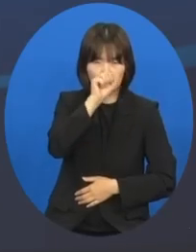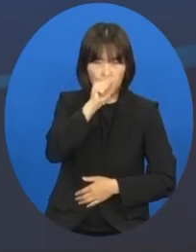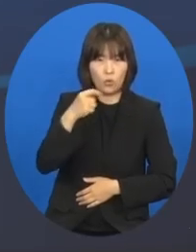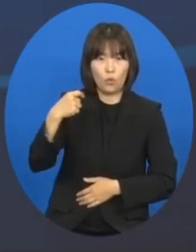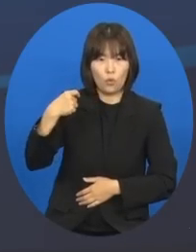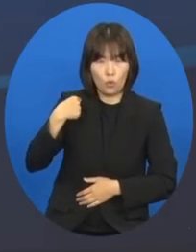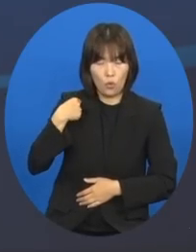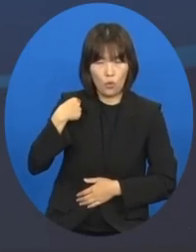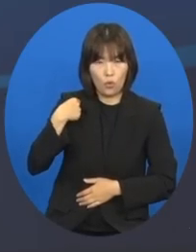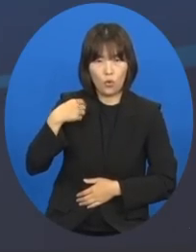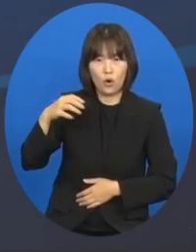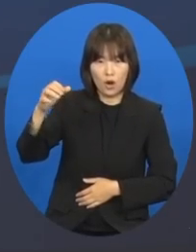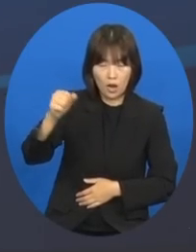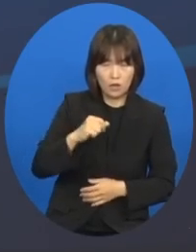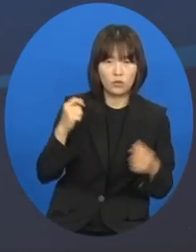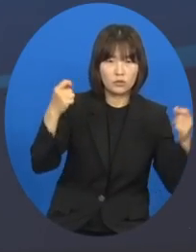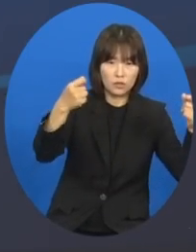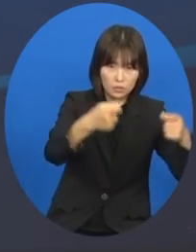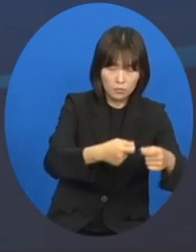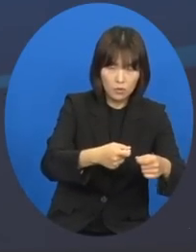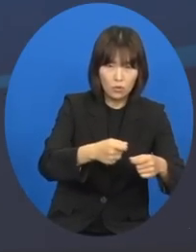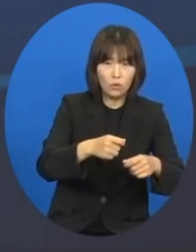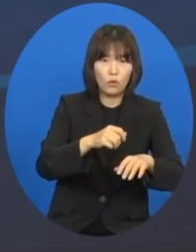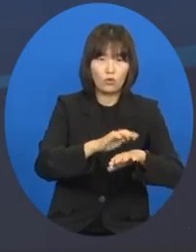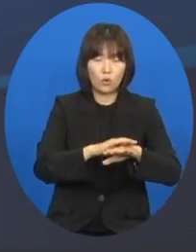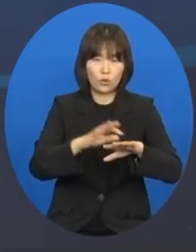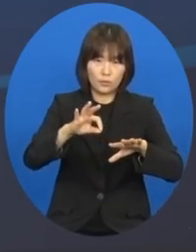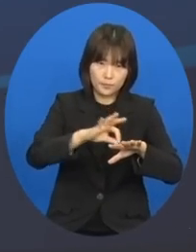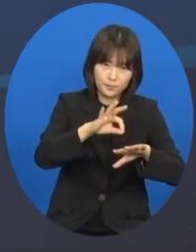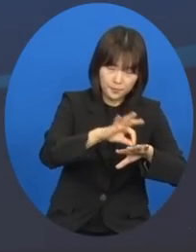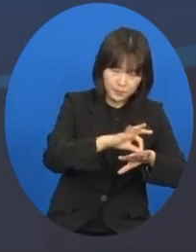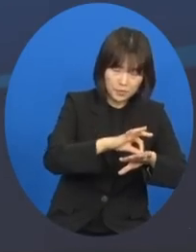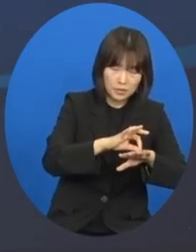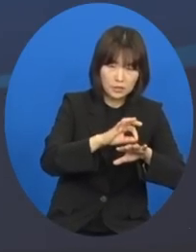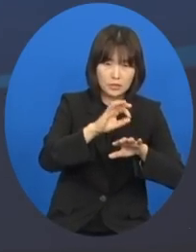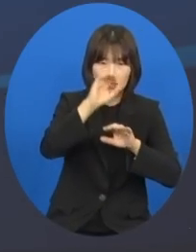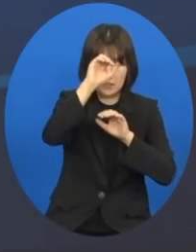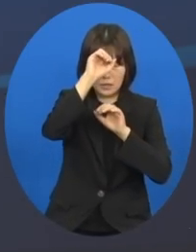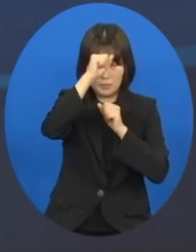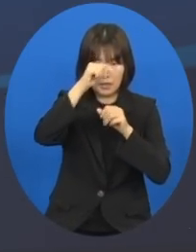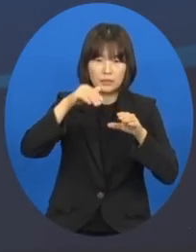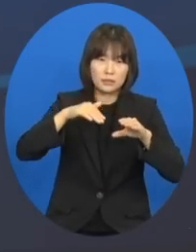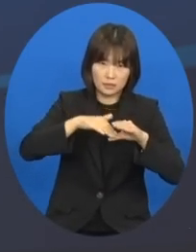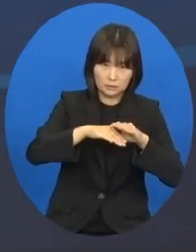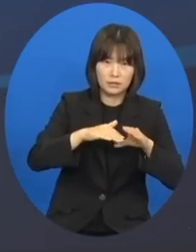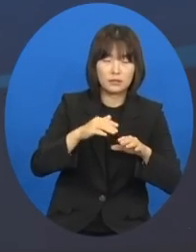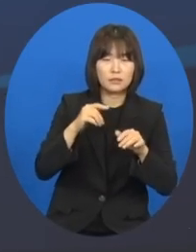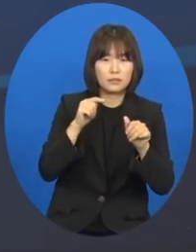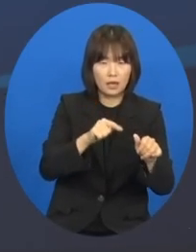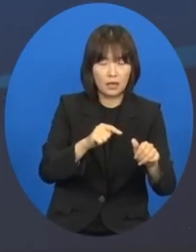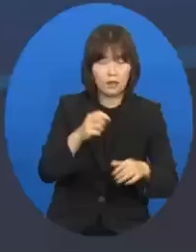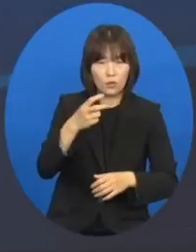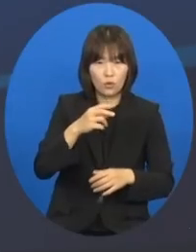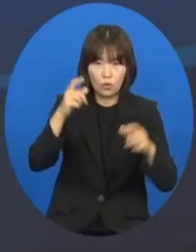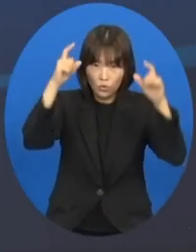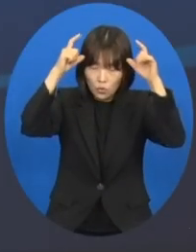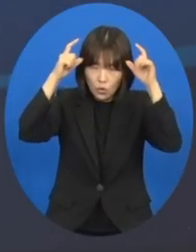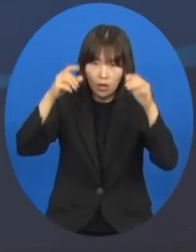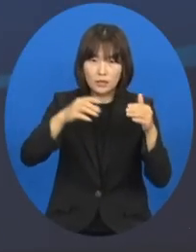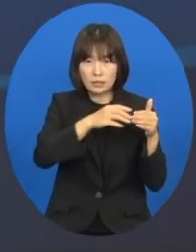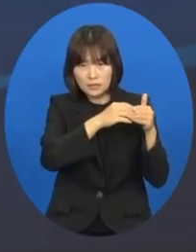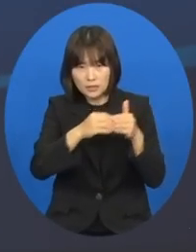좋은 옷을 내어다가 입히고 손에 가락지를 깨우고 발에 신을 신기라 23절 그리고 살찐 송아지를